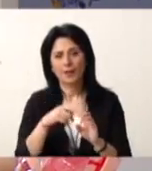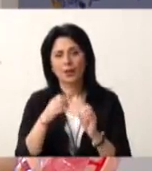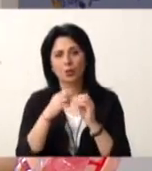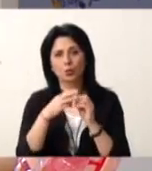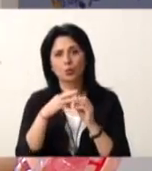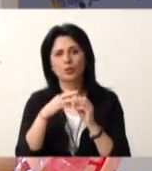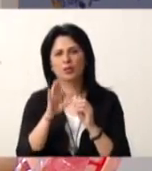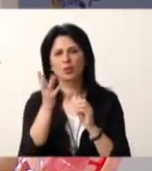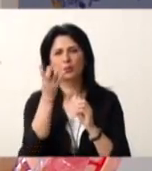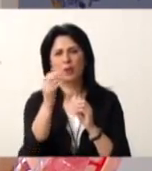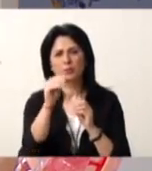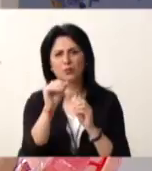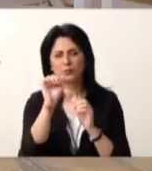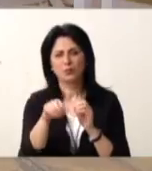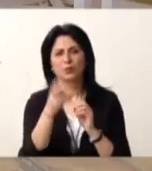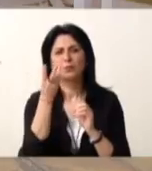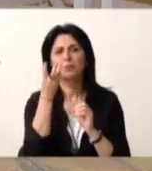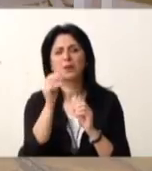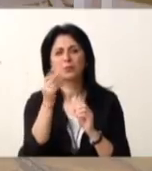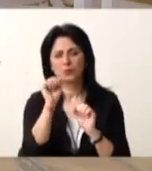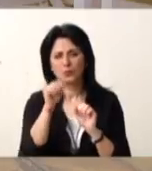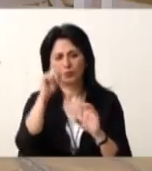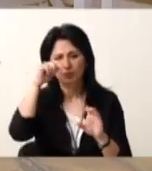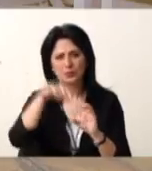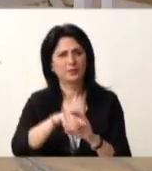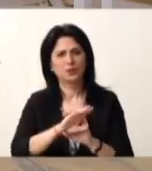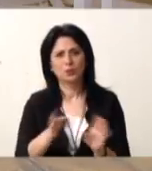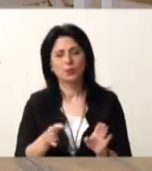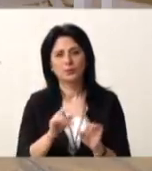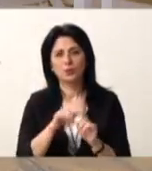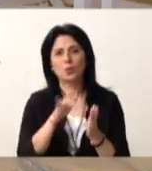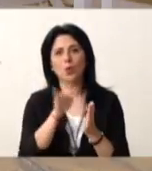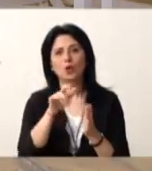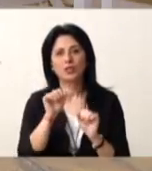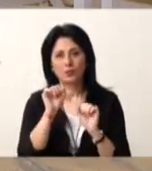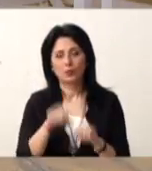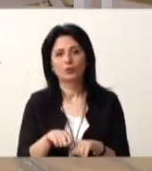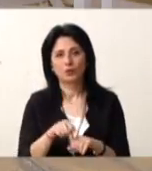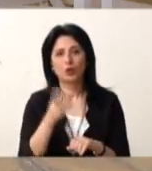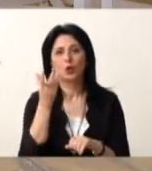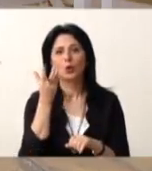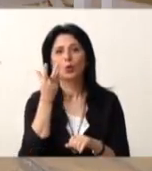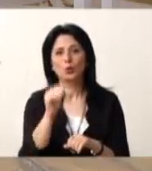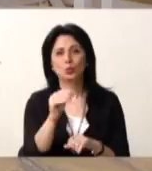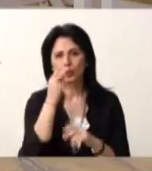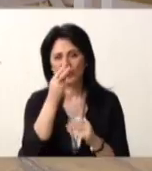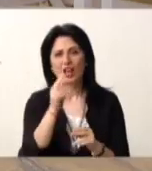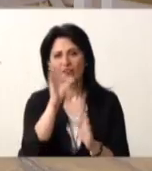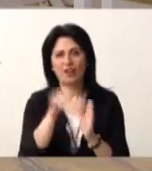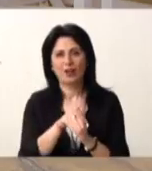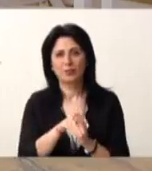წუთი ბევრი, 5 წუთი შემთხვევით საკმარი. ასე რომ მურჩევით მოსახლეობას, რომ ჩაიტაროს 5 წუთში ვნახავ